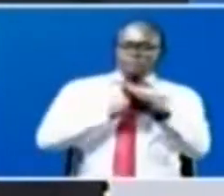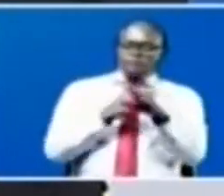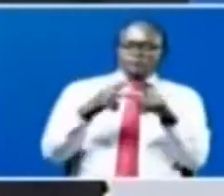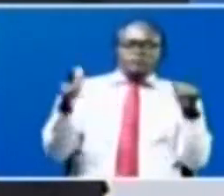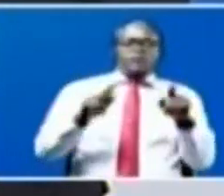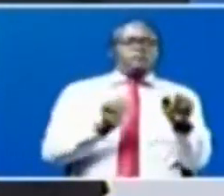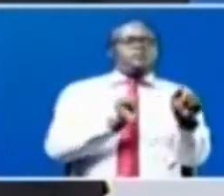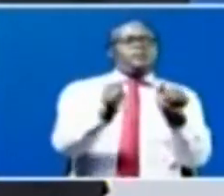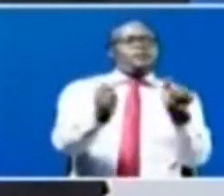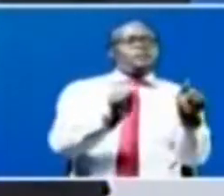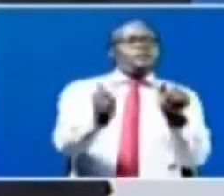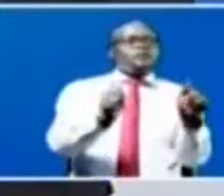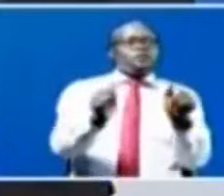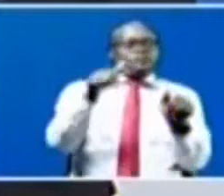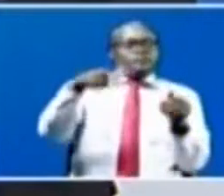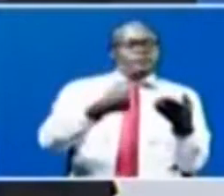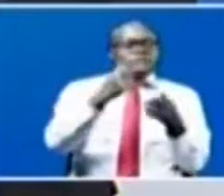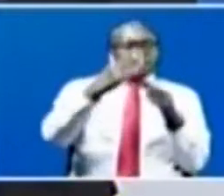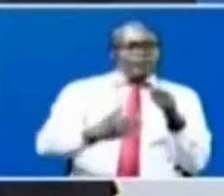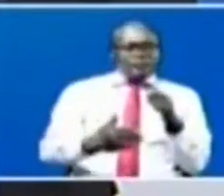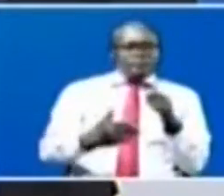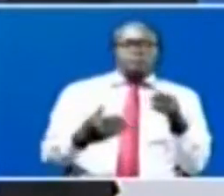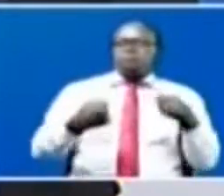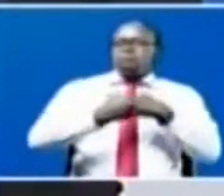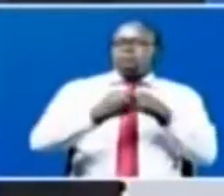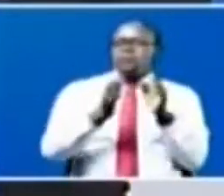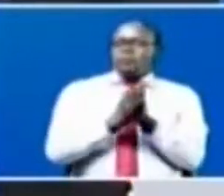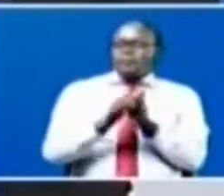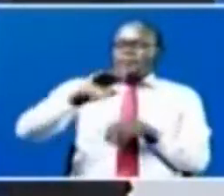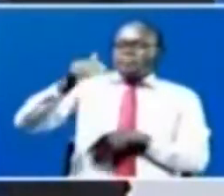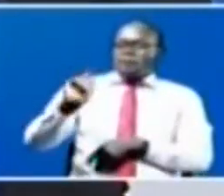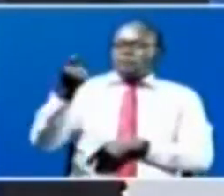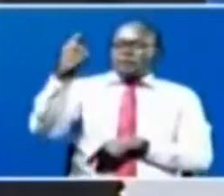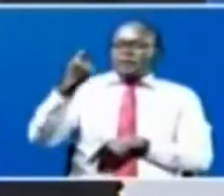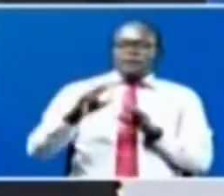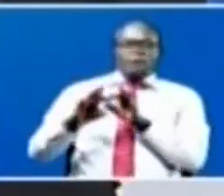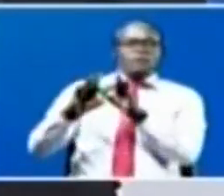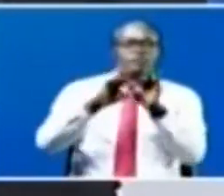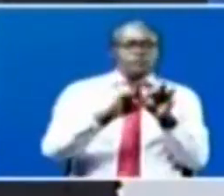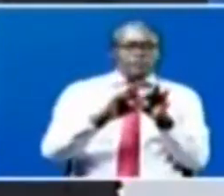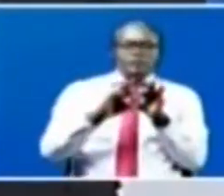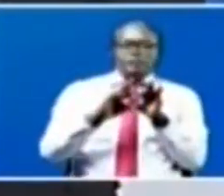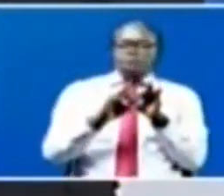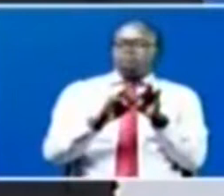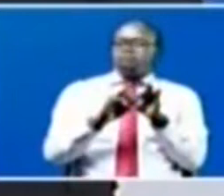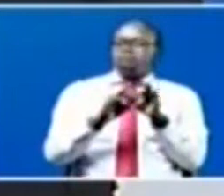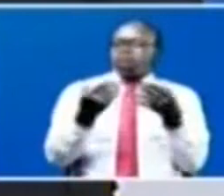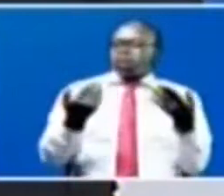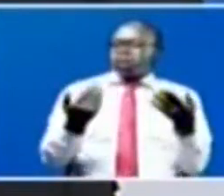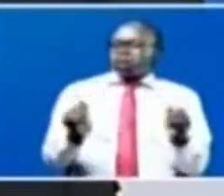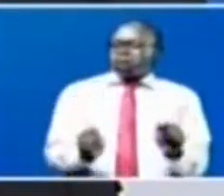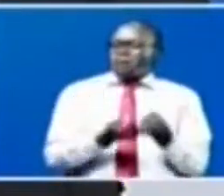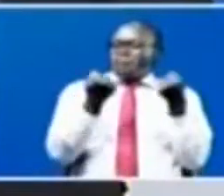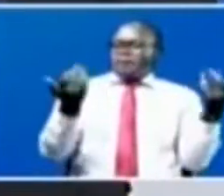kuu weekend hii dhidi ya Mount Kenya United siku ya Jumapili. Ugani mchono kundazi utasakata katika